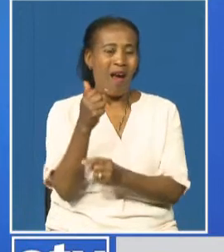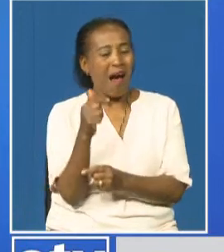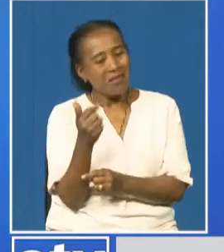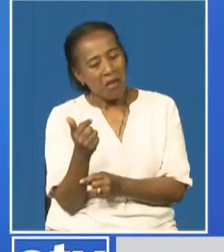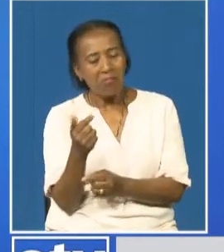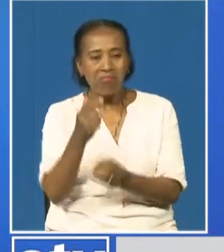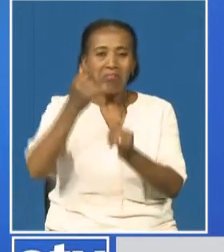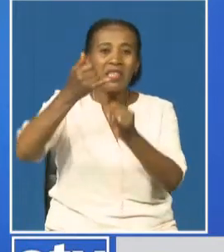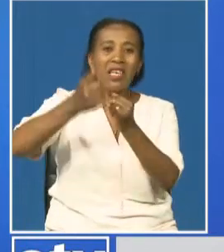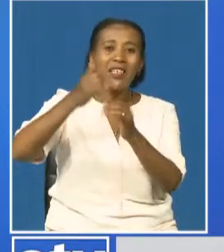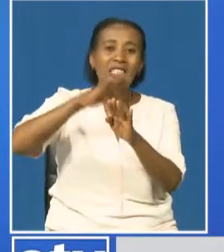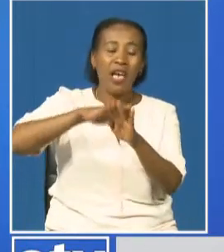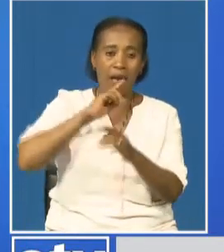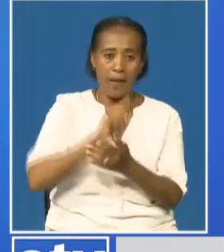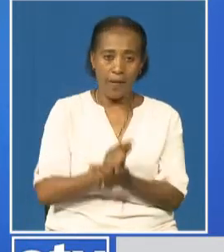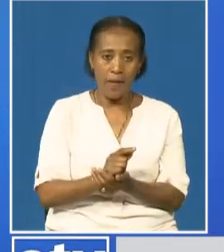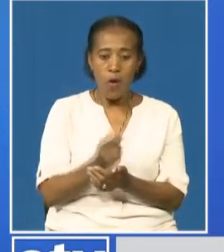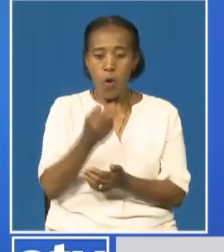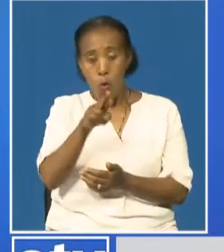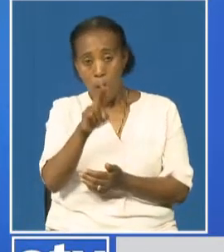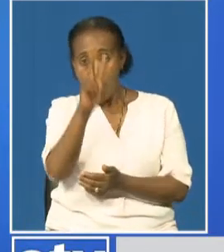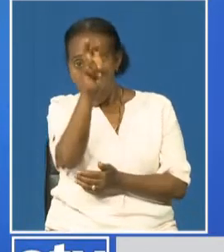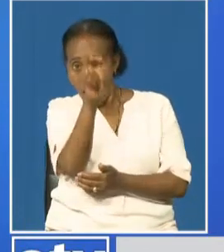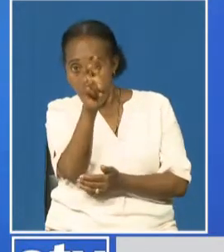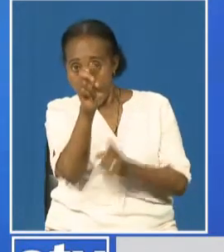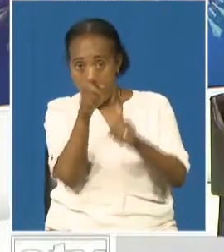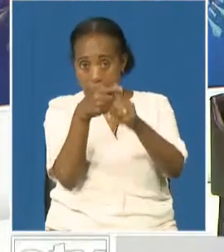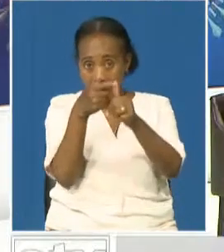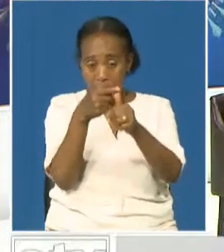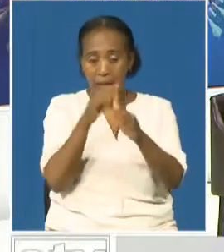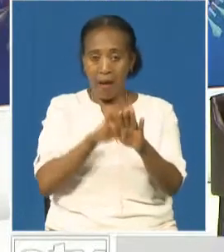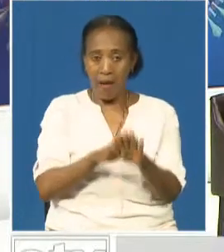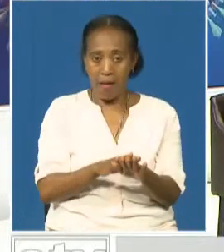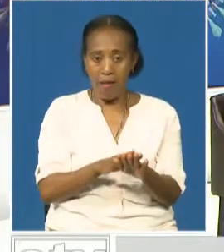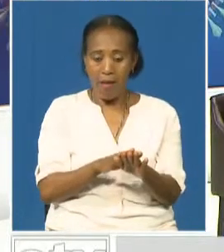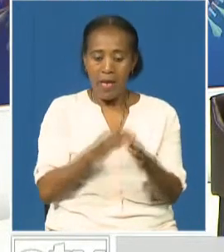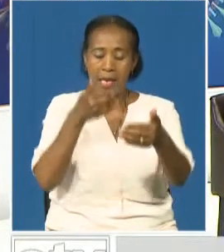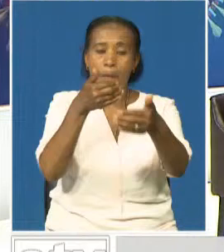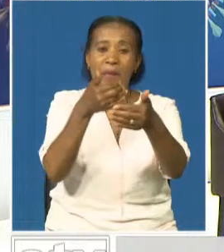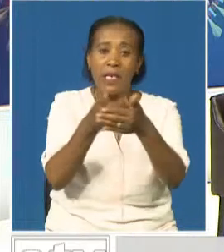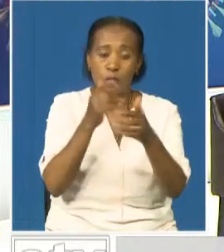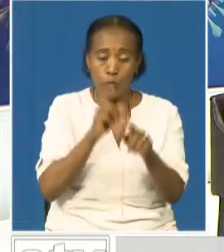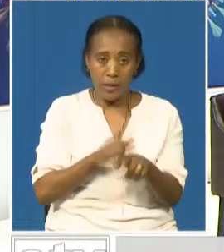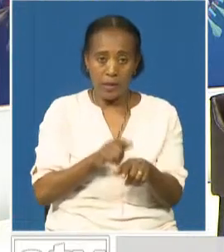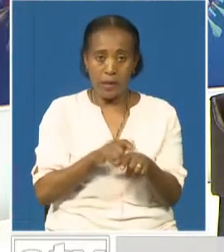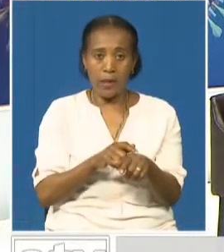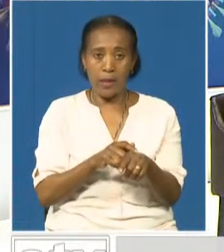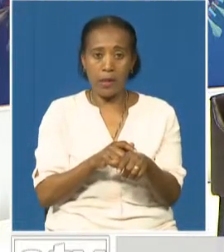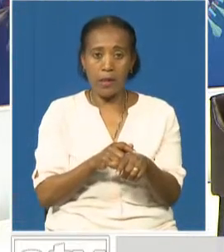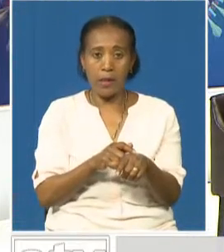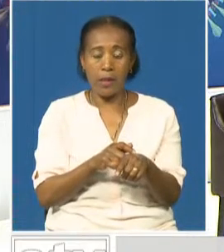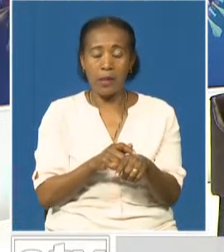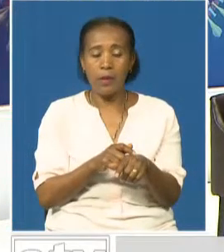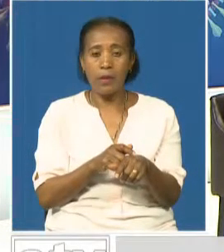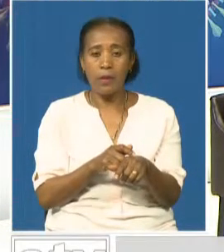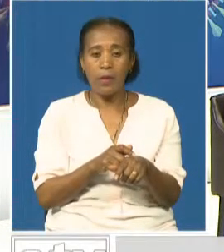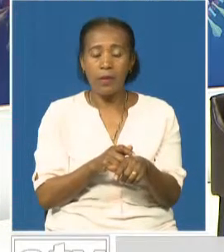10ዎቹ መጨረሻ ላይ ወይም በ20ዎቹ መጀመሪያ ላይ በሚደርሱበት ጊዜ